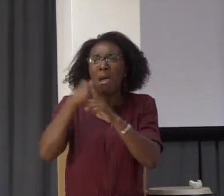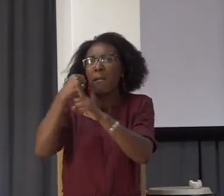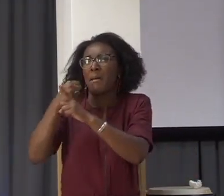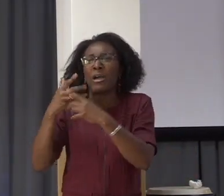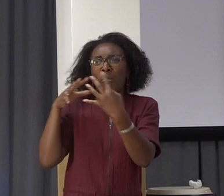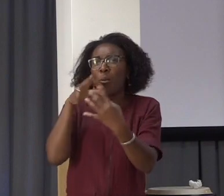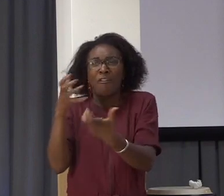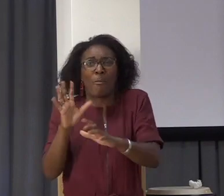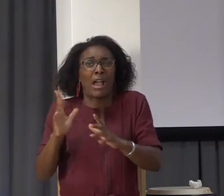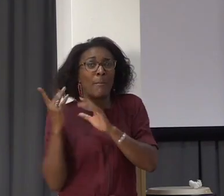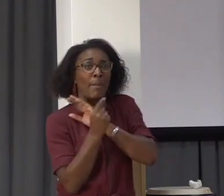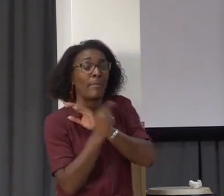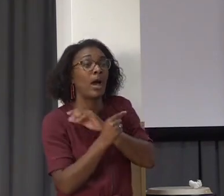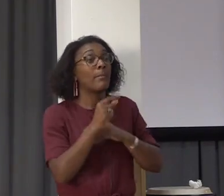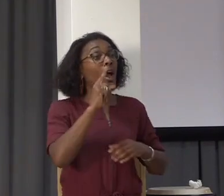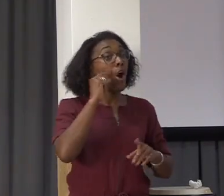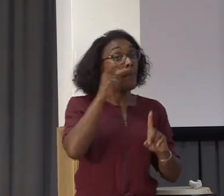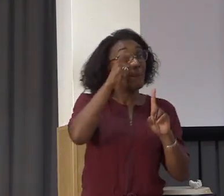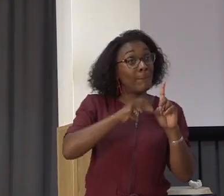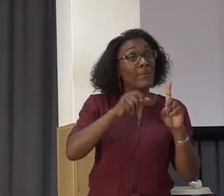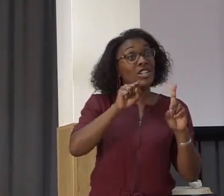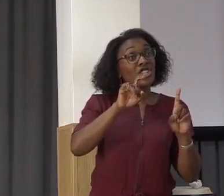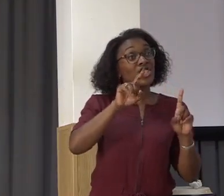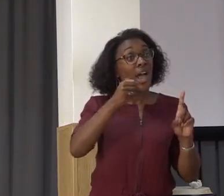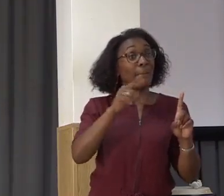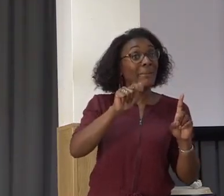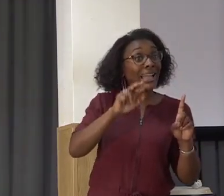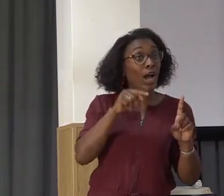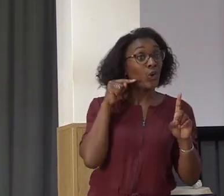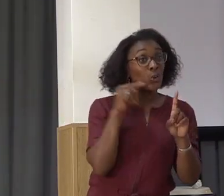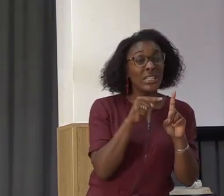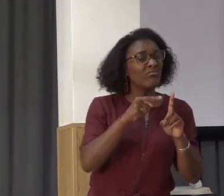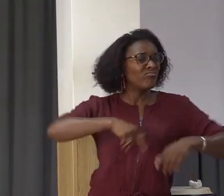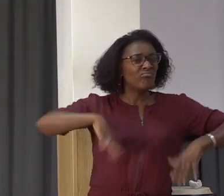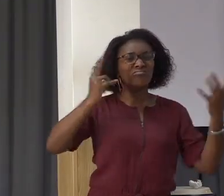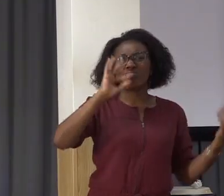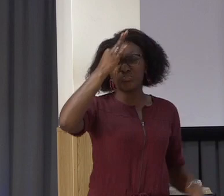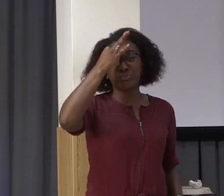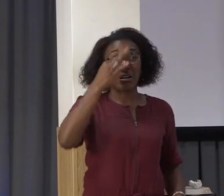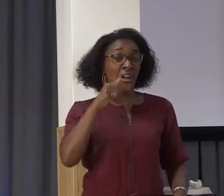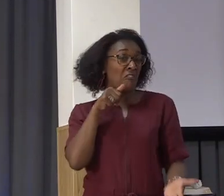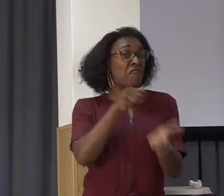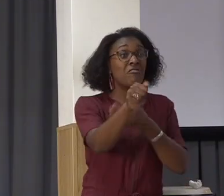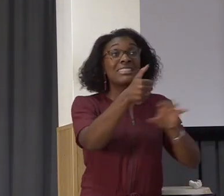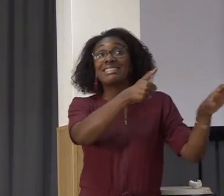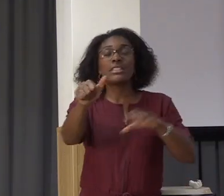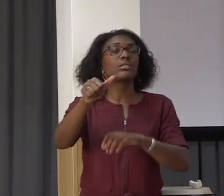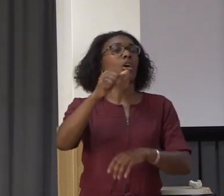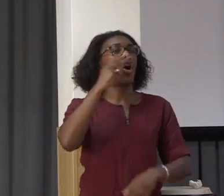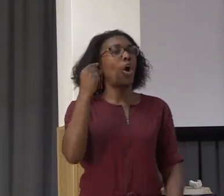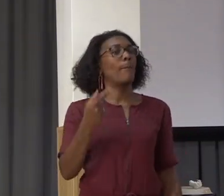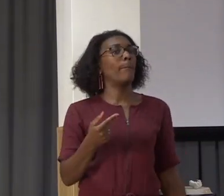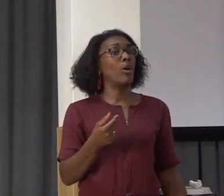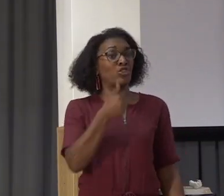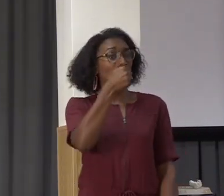grande bénédiction pour le peuple d'Israël. Donc, comment peut-on imiter son attitude? D'abord, il faut commencer là où on est dans